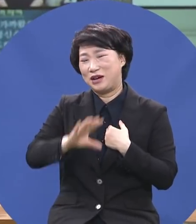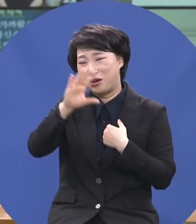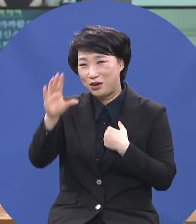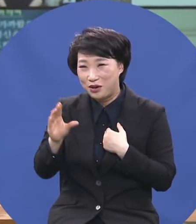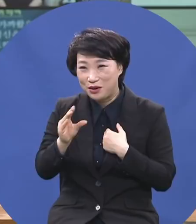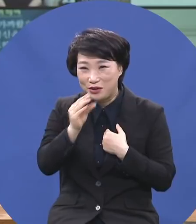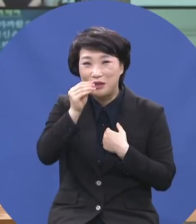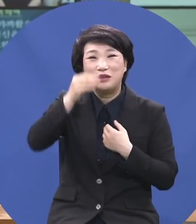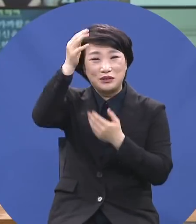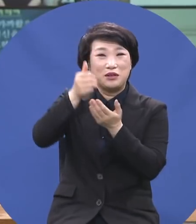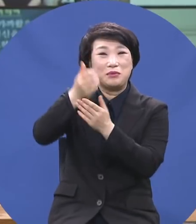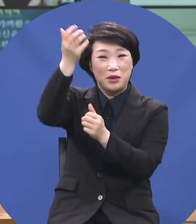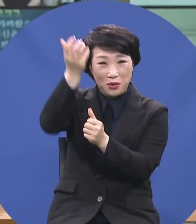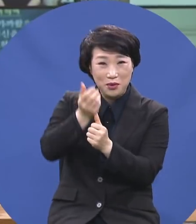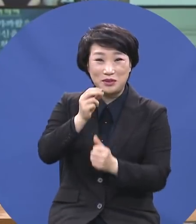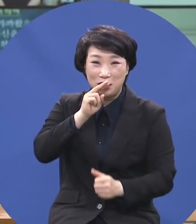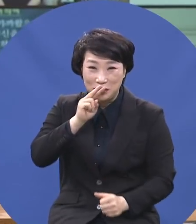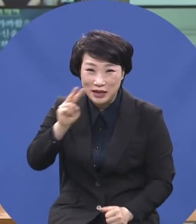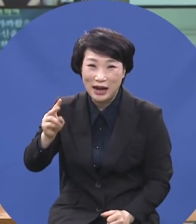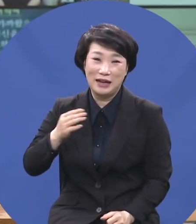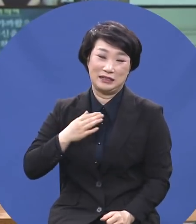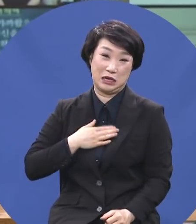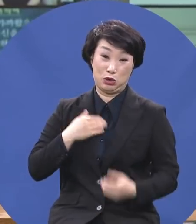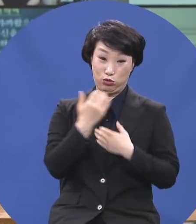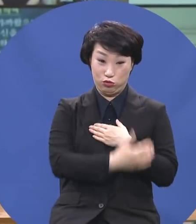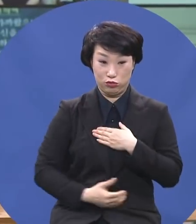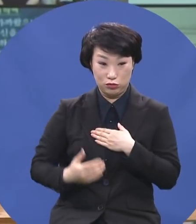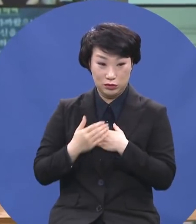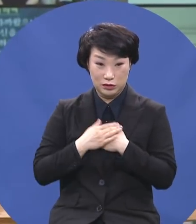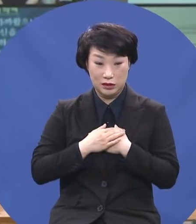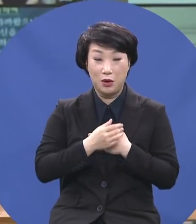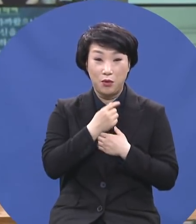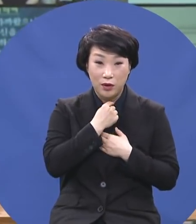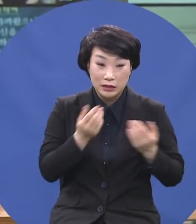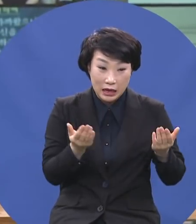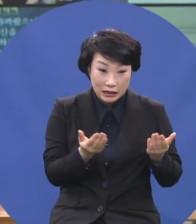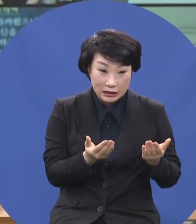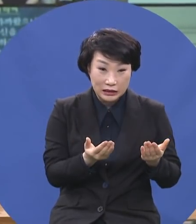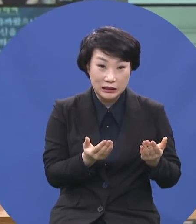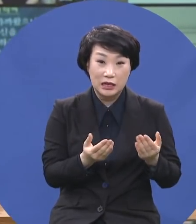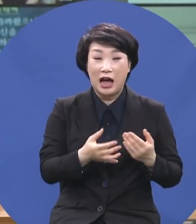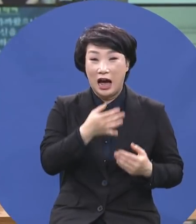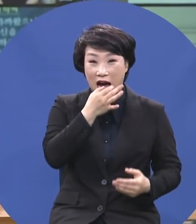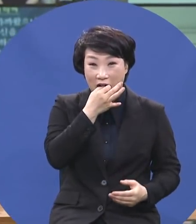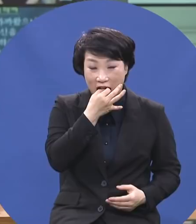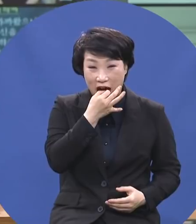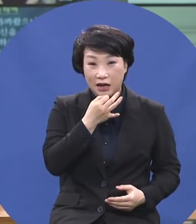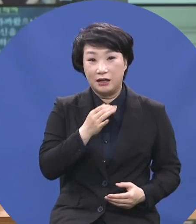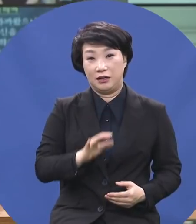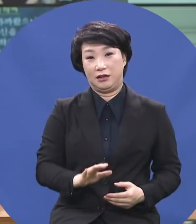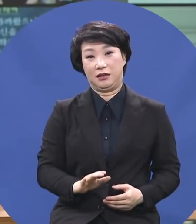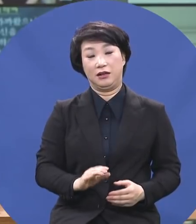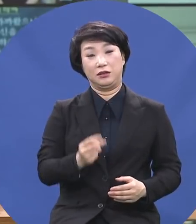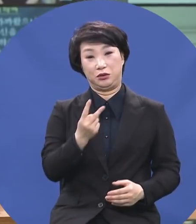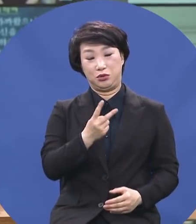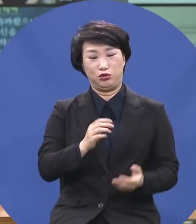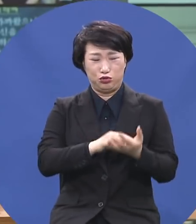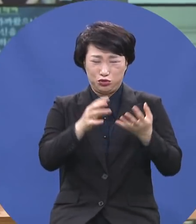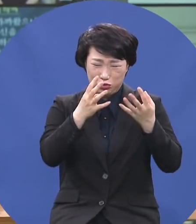거룩한 성령이 오셔야 육신의 요구와 정욕과